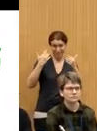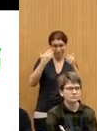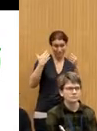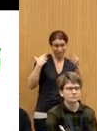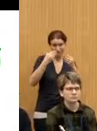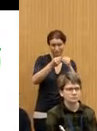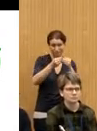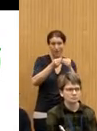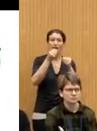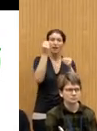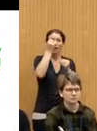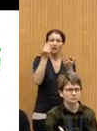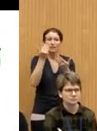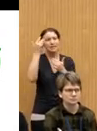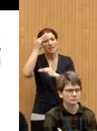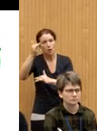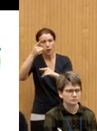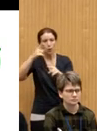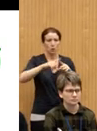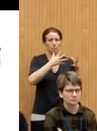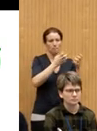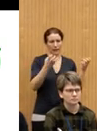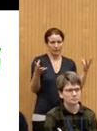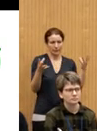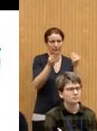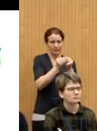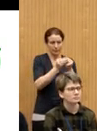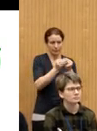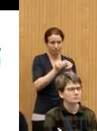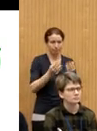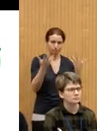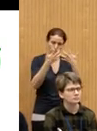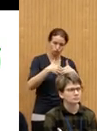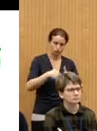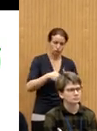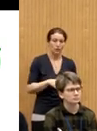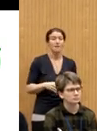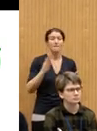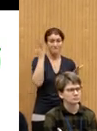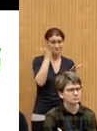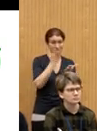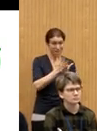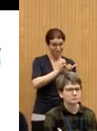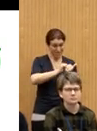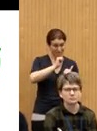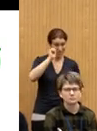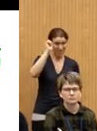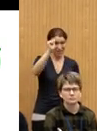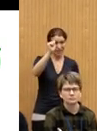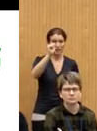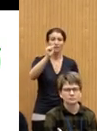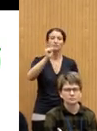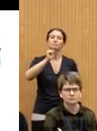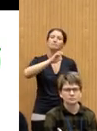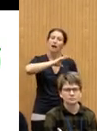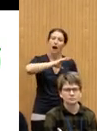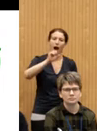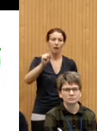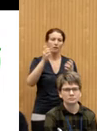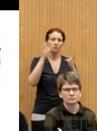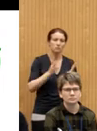Praxis. Nach der Qualifizierung können alle Bildungsfachkräfte mit Studierenden, Fach- und Führungskräften über